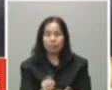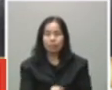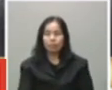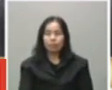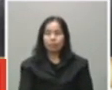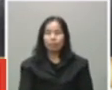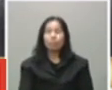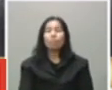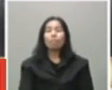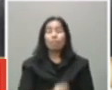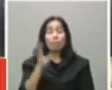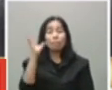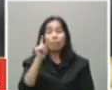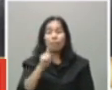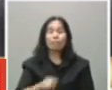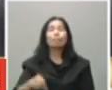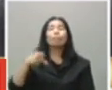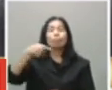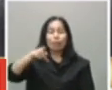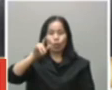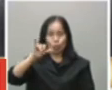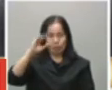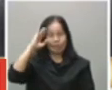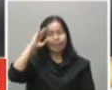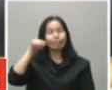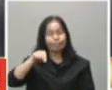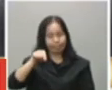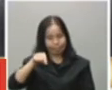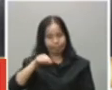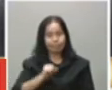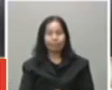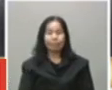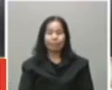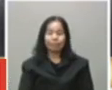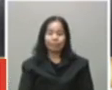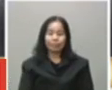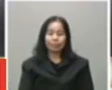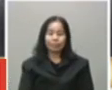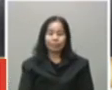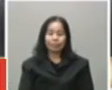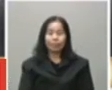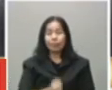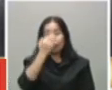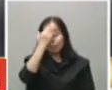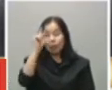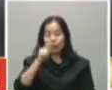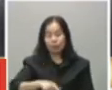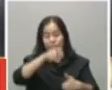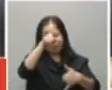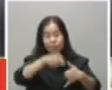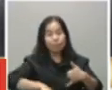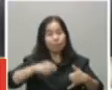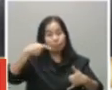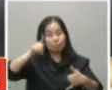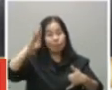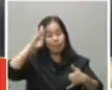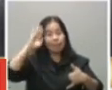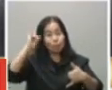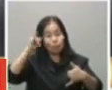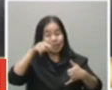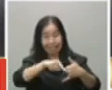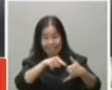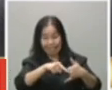ร ก็เกิดจากพลเอกประยุทธ์ไงครับท่านประธานที่เคารพครับพลเอกประยุทธ์จันทร์โอชาไปเกี่ยวข้